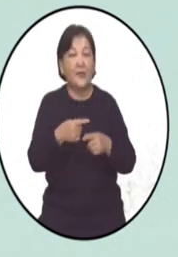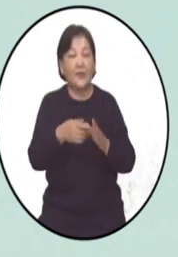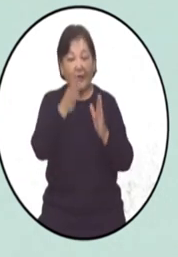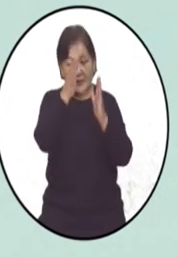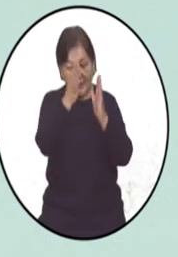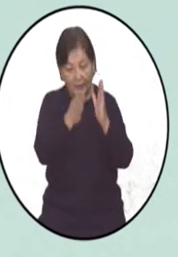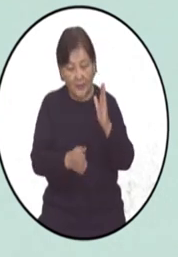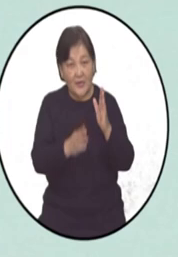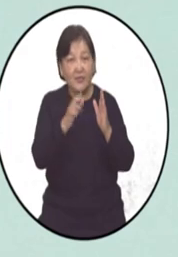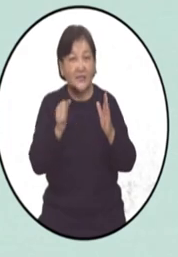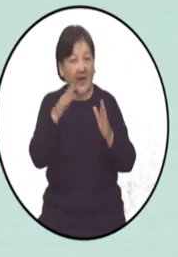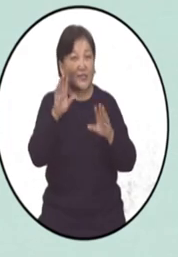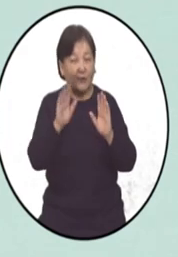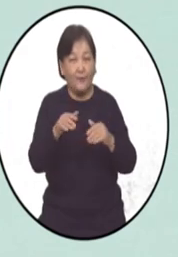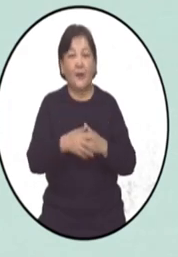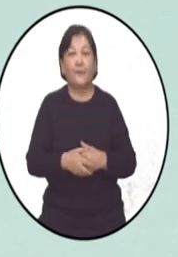гаралтан дээр бол эерийнхөө утгыг гаргачих юм аа.